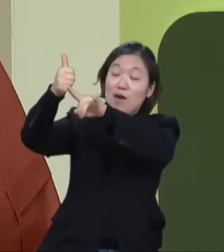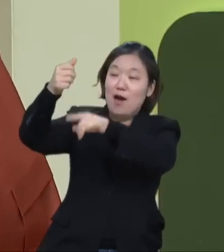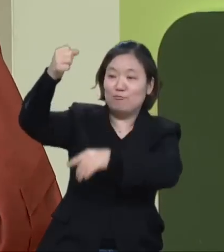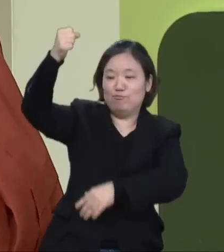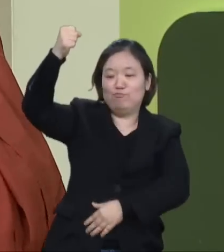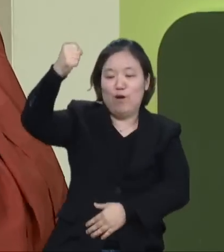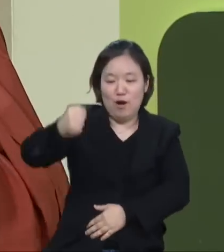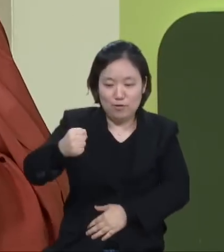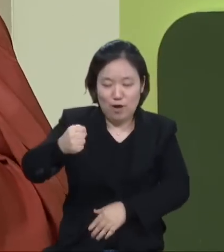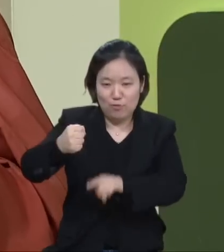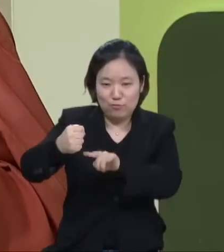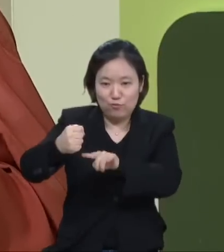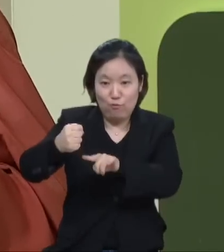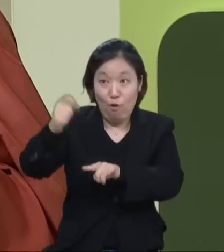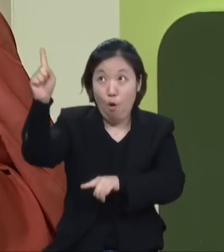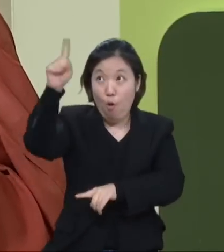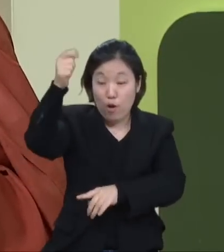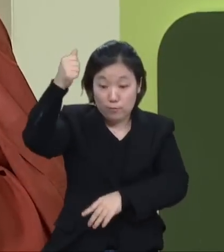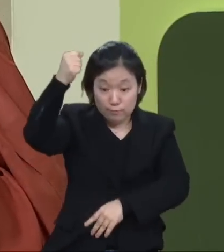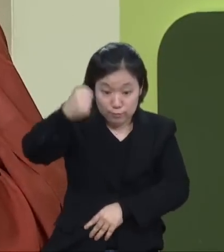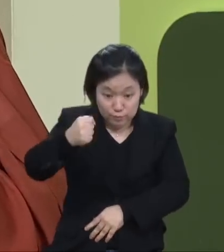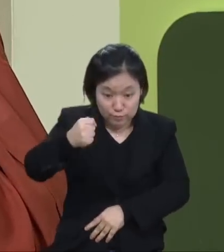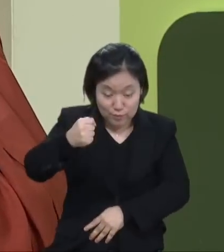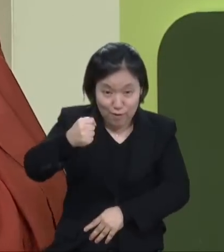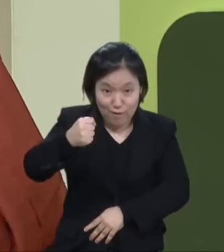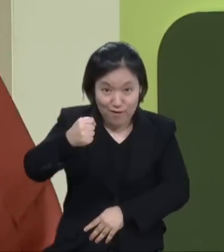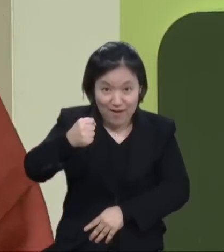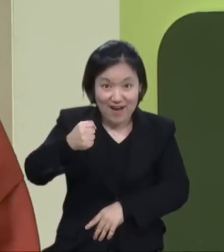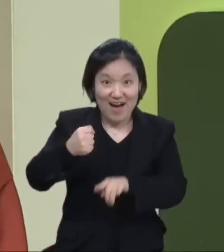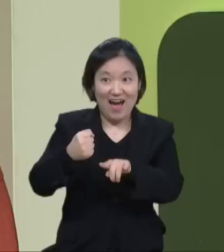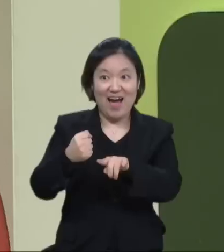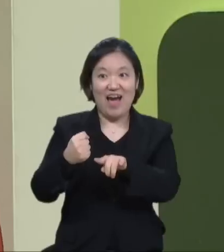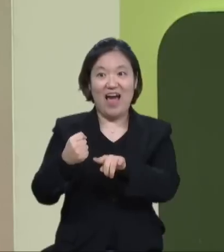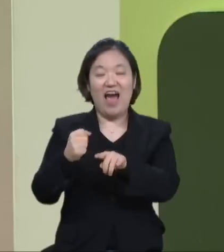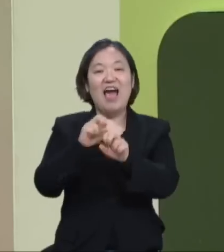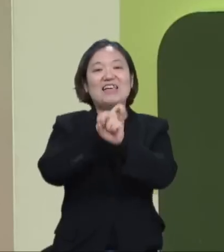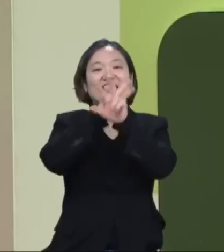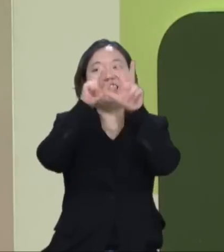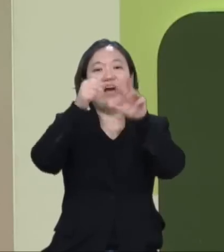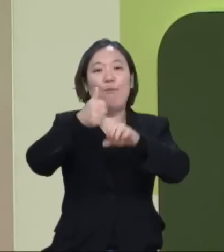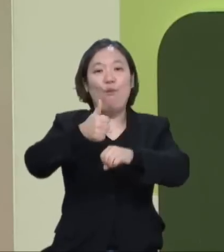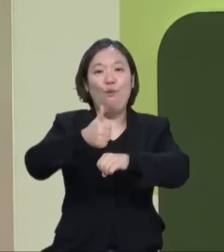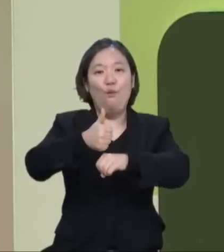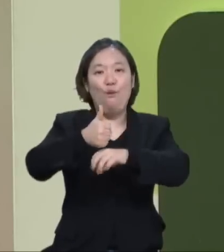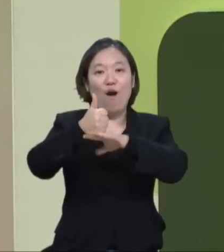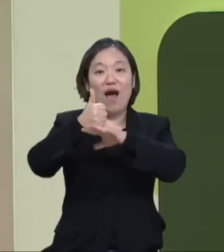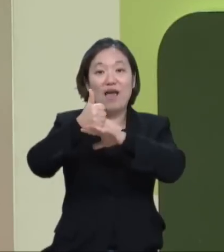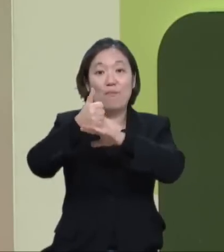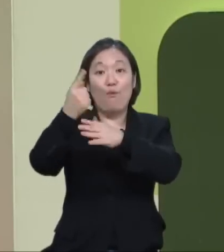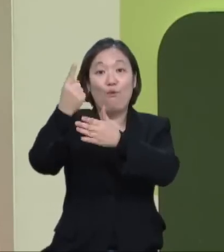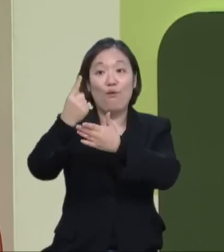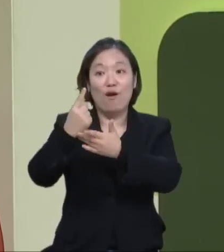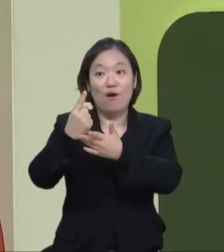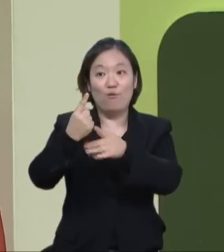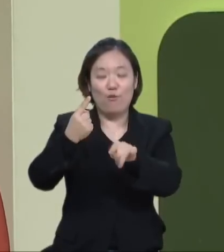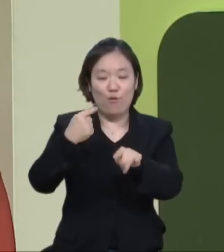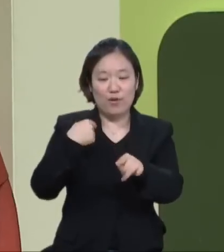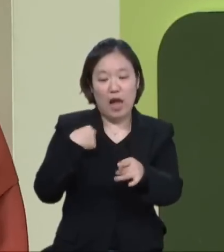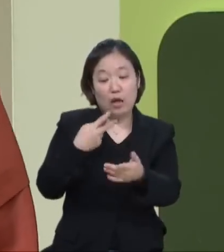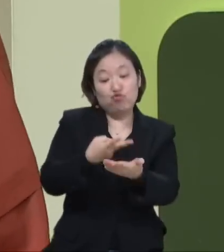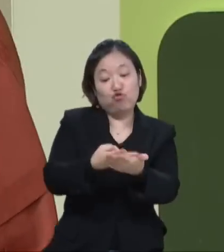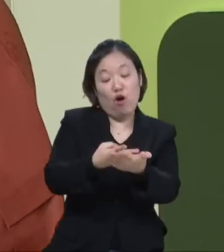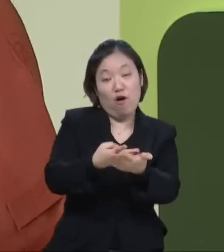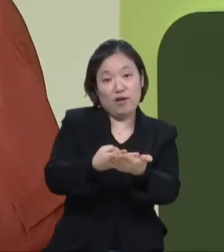지팡이를 들고 허공에 지장보살님이 나타나셨는데 지자본 보살님의 허공에 나타나셔서 누워 있는